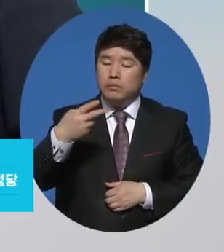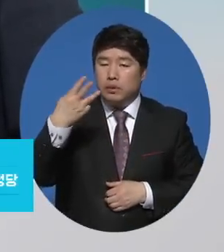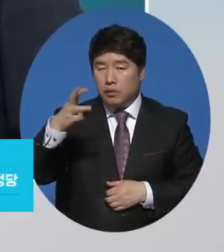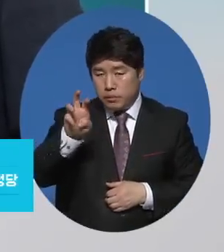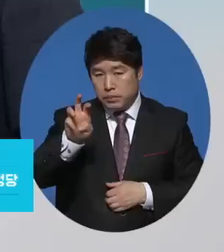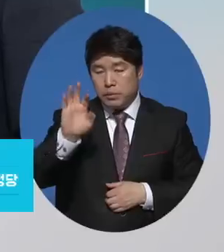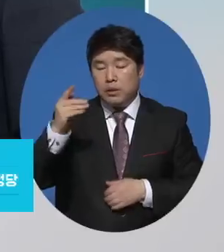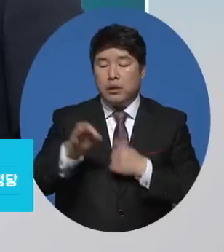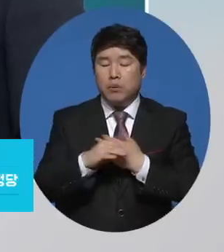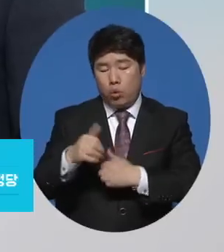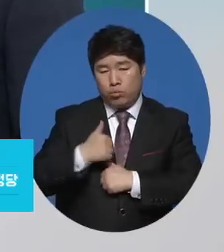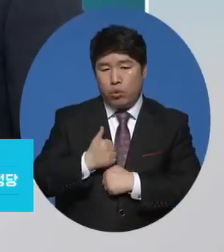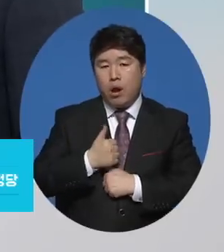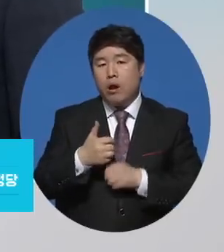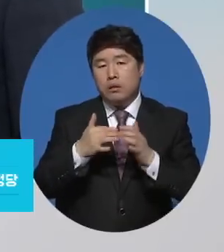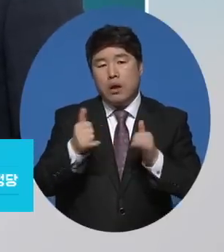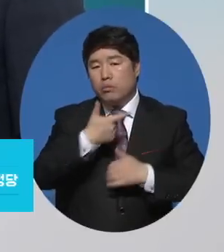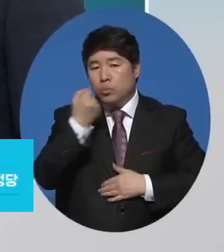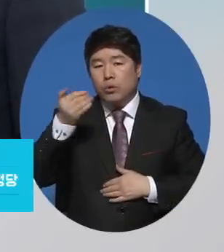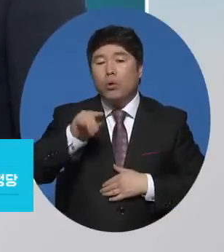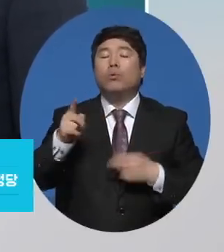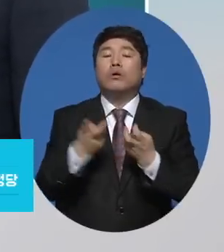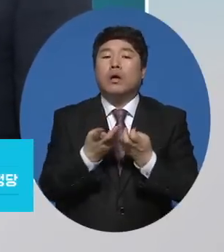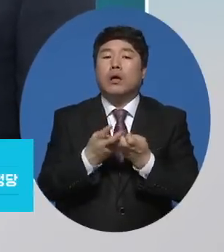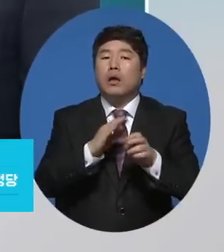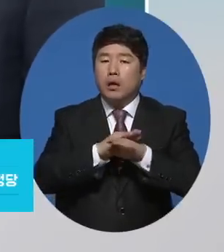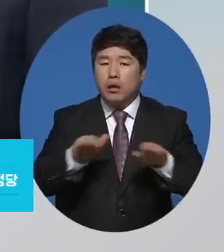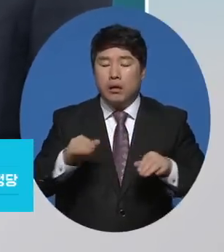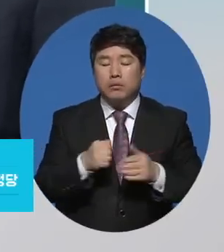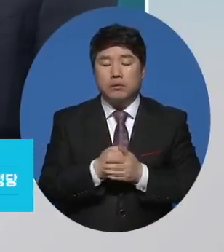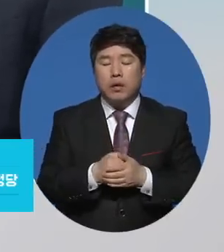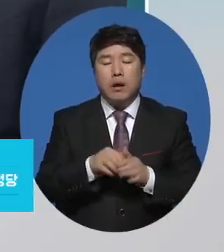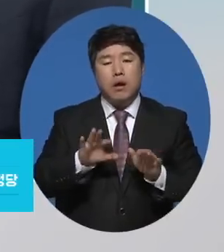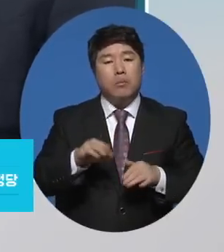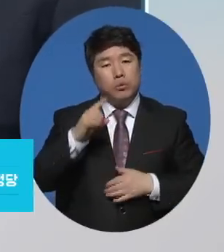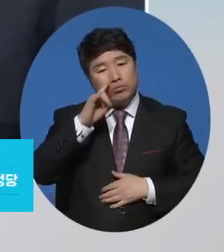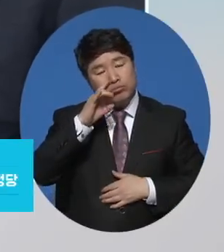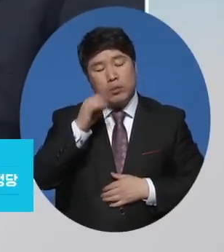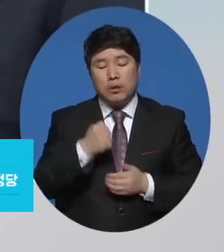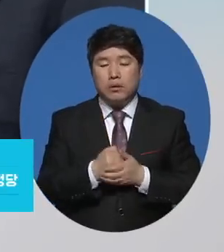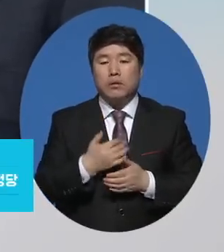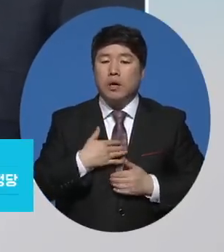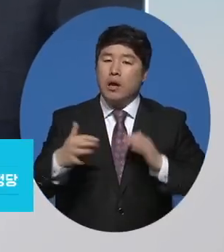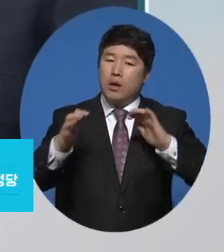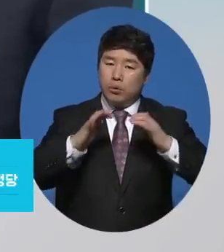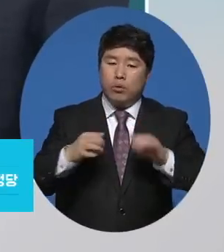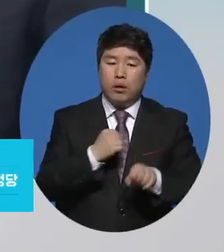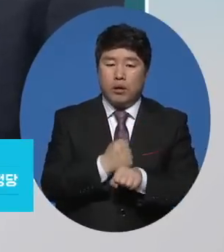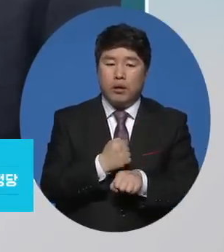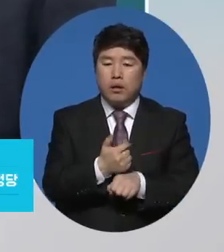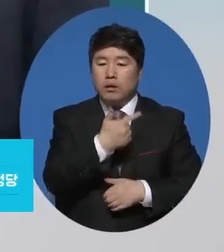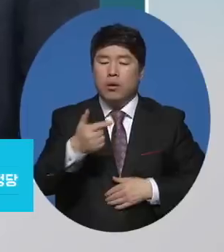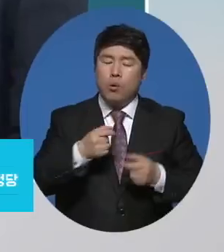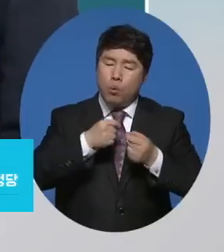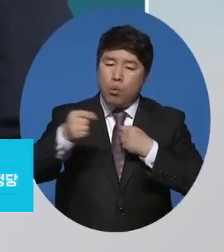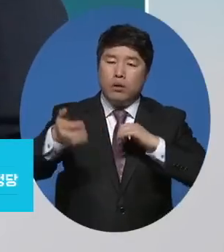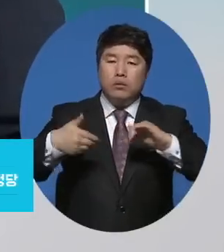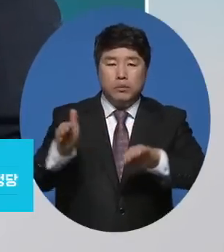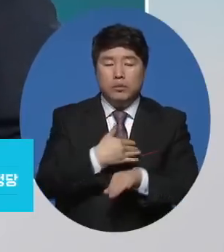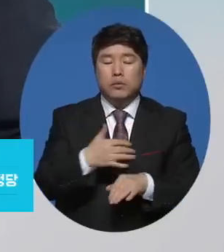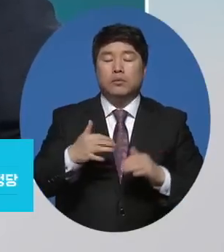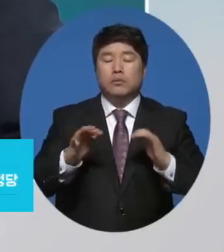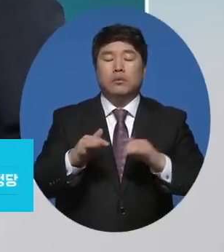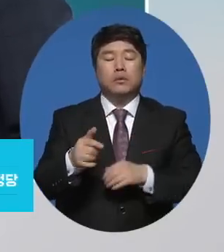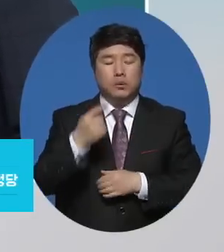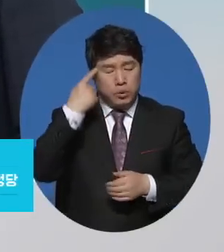부족해지는데 그 부분 어떻게 해결하려고 그러지 그 좀 한번 오병대 가지고 저하고 토론하기를 아주 오래전부터 하셨으니까